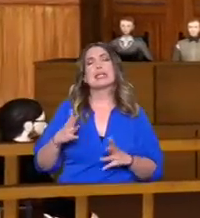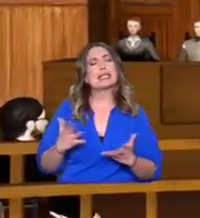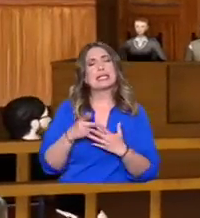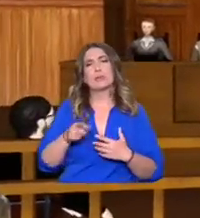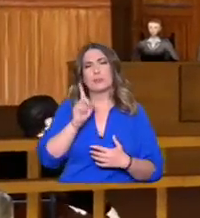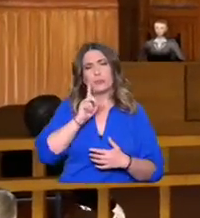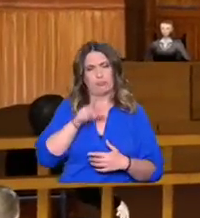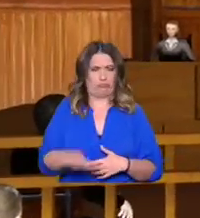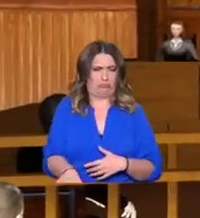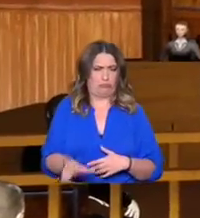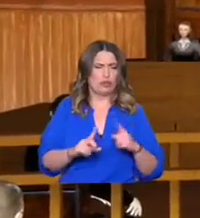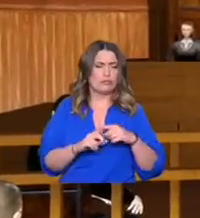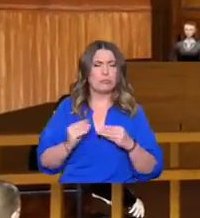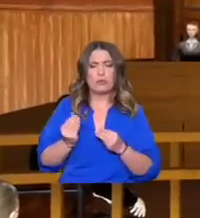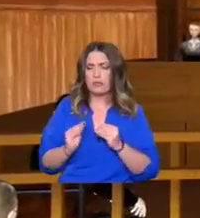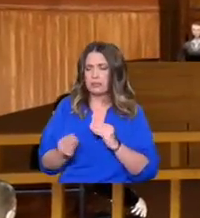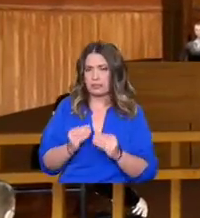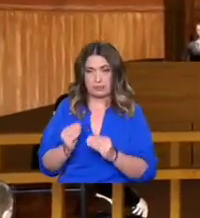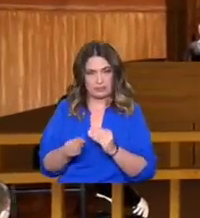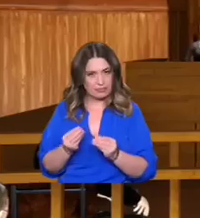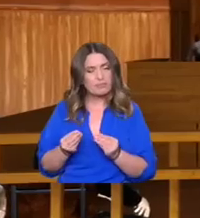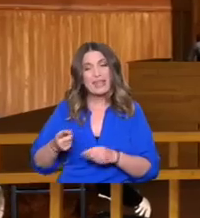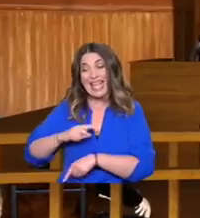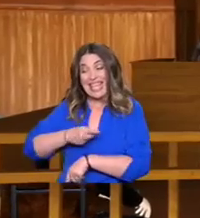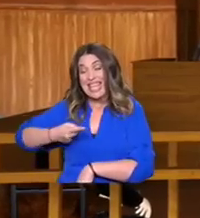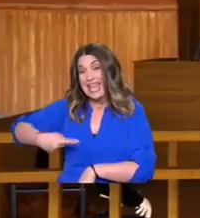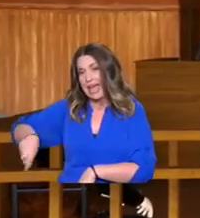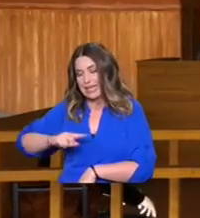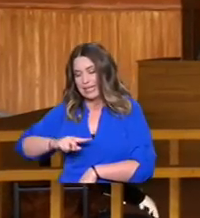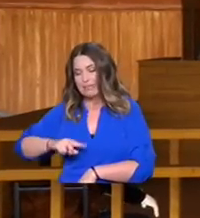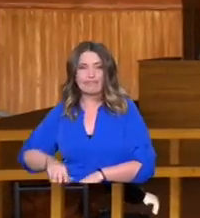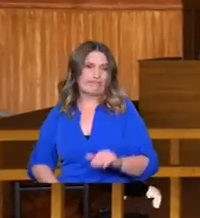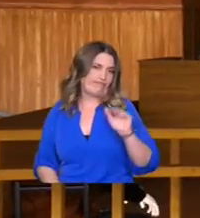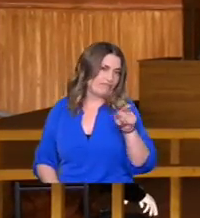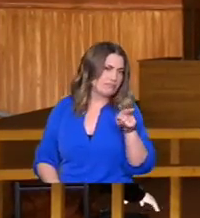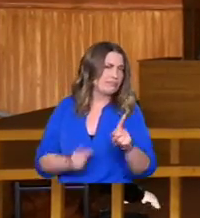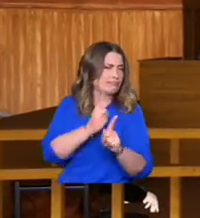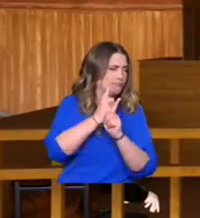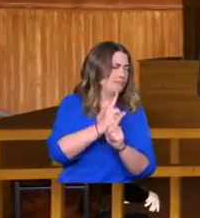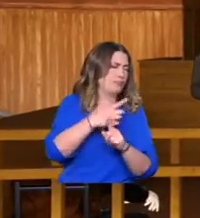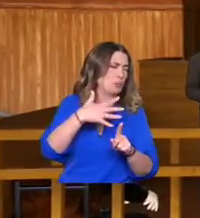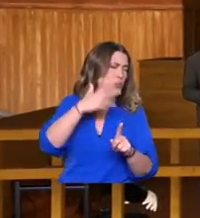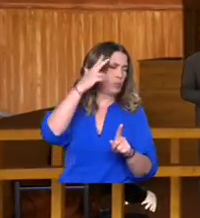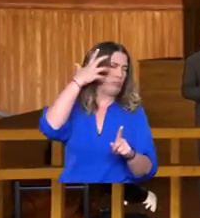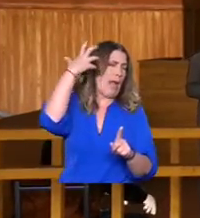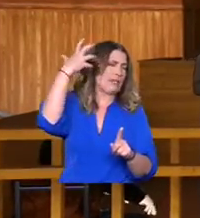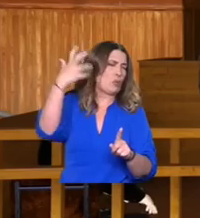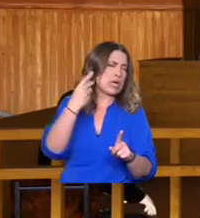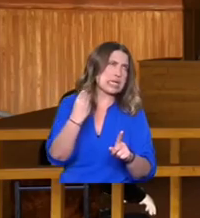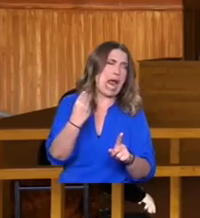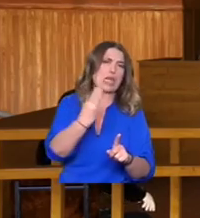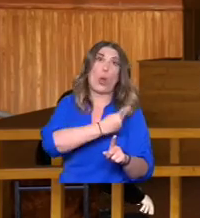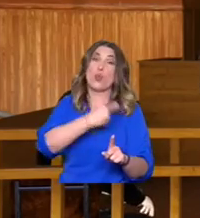υγείας, ζητήθηκε από την κυρία Καρατζά, γιατί είναι πάρα πολύ εξειδικευμένη και εξαιρετική επιστήμον, να εξετάσει και πάλι το κορίτσι. Και